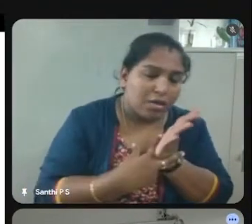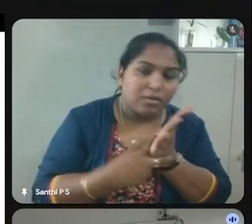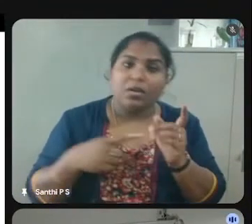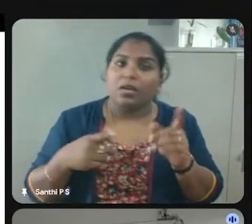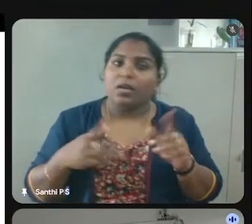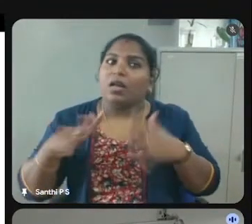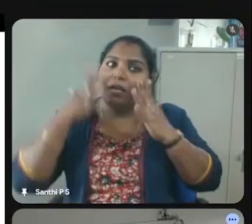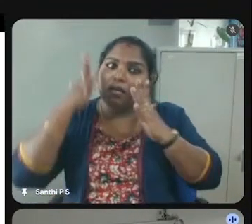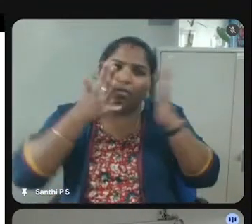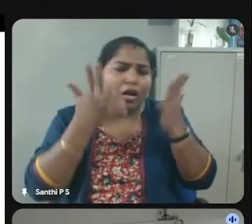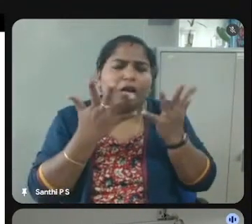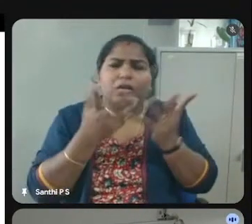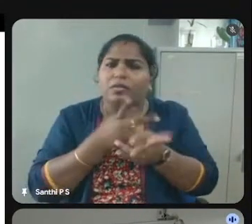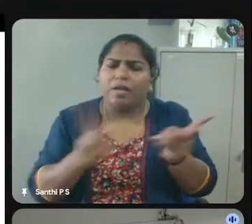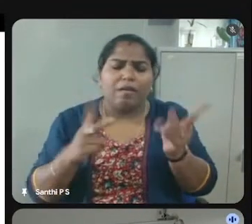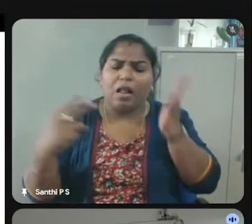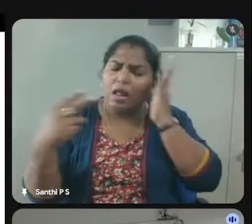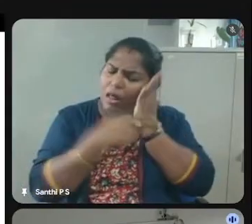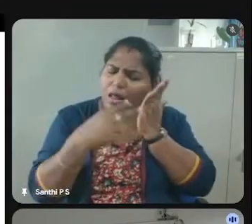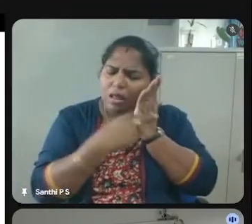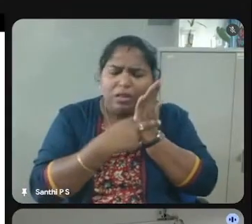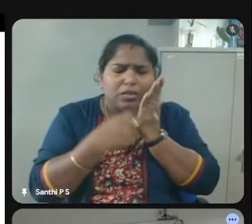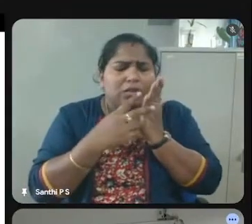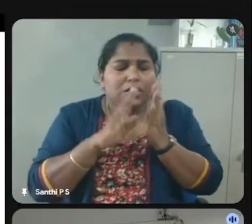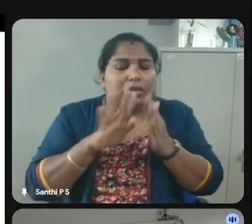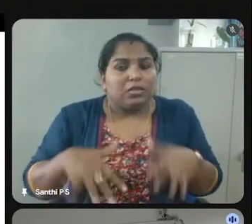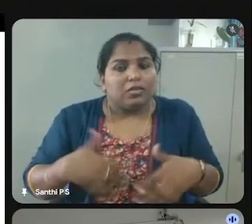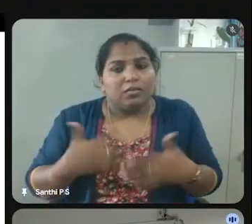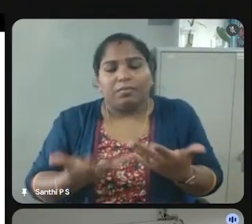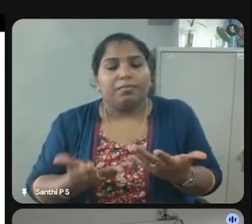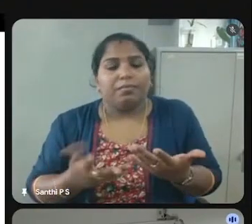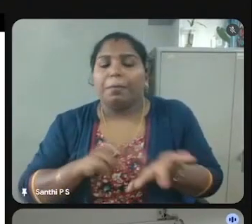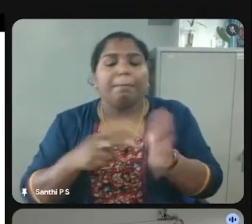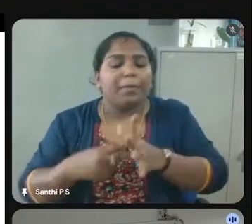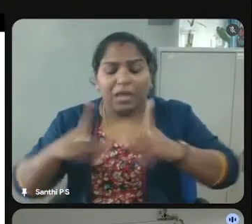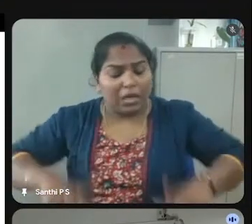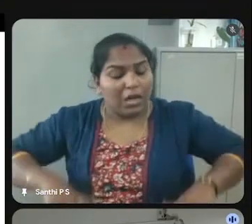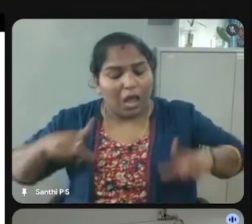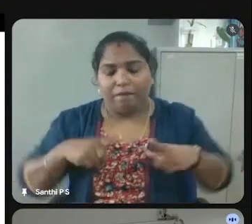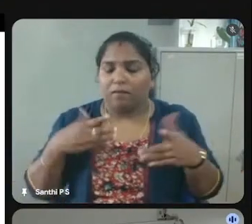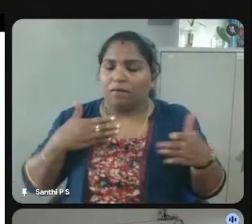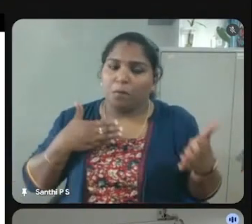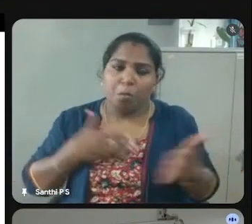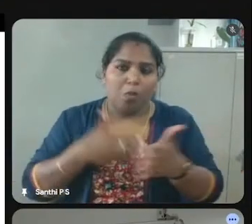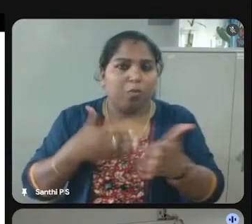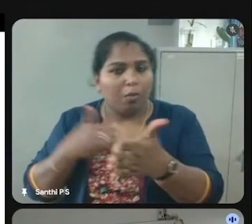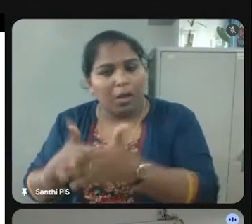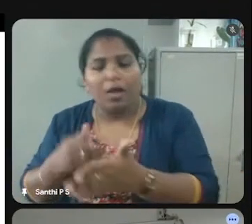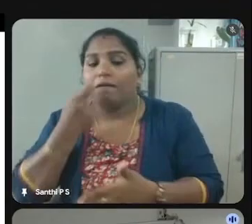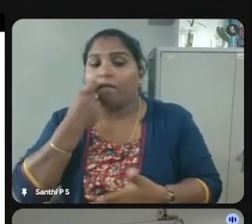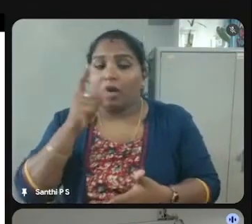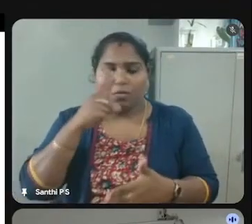കാരണം ഉറക്കം നഷ്ടപ്പെടുന്നു. അപ്പൊ ഈ പ്രശ്നങ്ങളൊക്കെയും പ്രധാനമായിട്ടും നമ്മുടെ മാതാപിതാക്കൾക്കിടയിൽ ബുദ്ധിമുട്ട് ഉണ്ടാക്കുന്ന